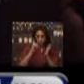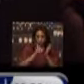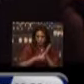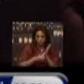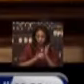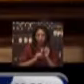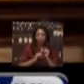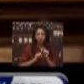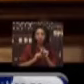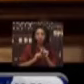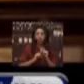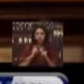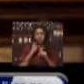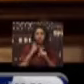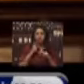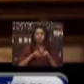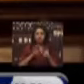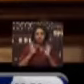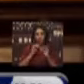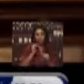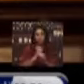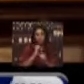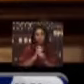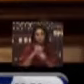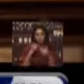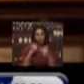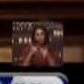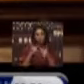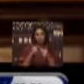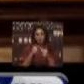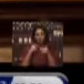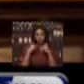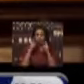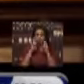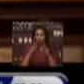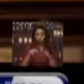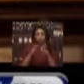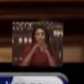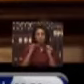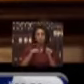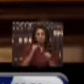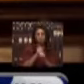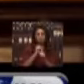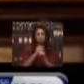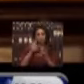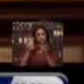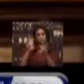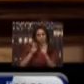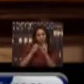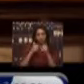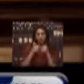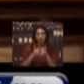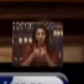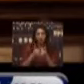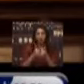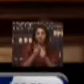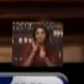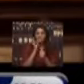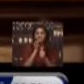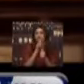صحيح. لا فعلا ده دور وطني ليكي محترم لازم انا اقوله عشان خاطر في كتير جدا من الاجيال الموجوده ما تعرفش الكلام